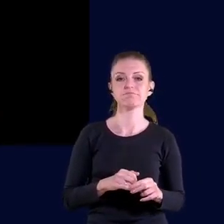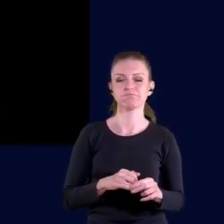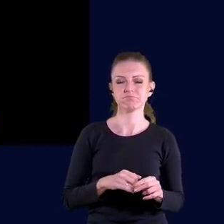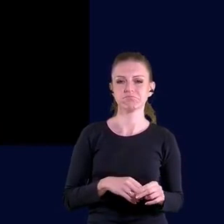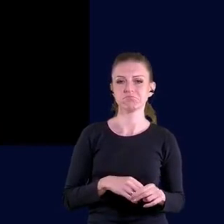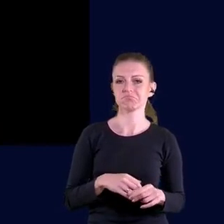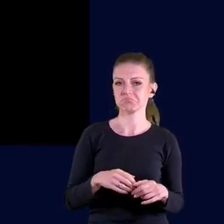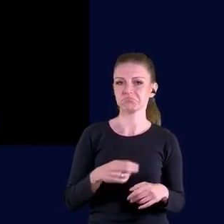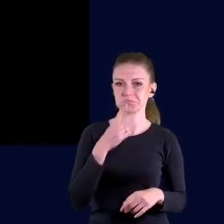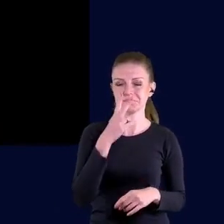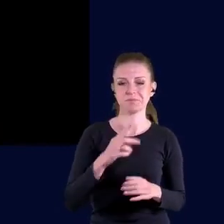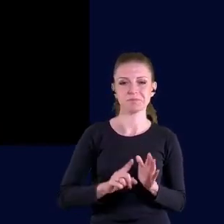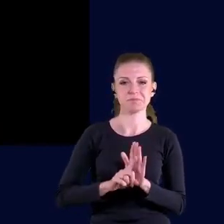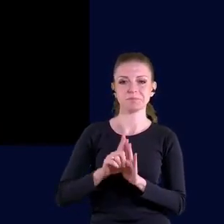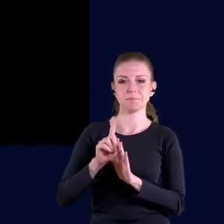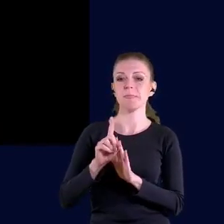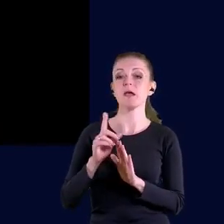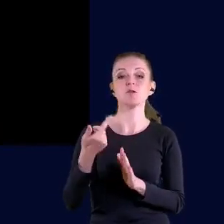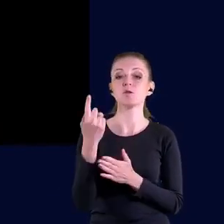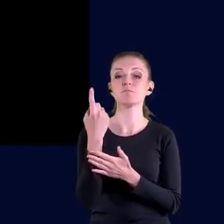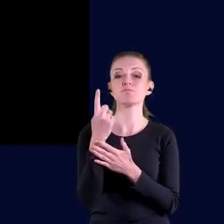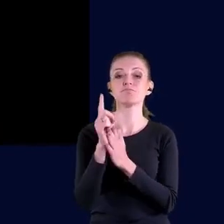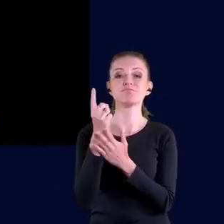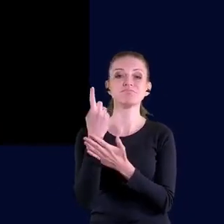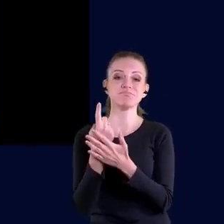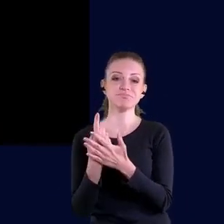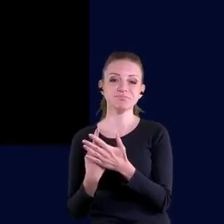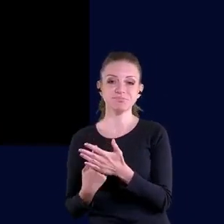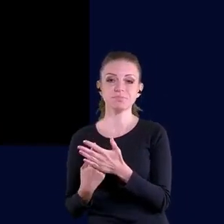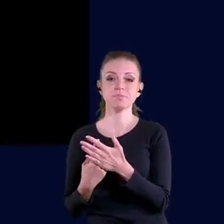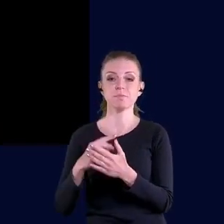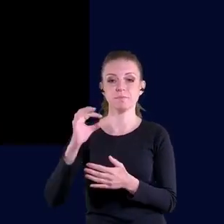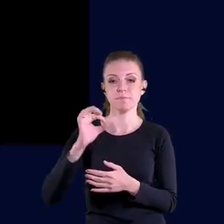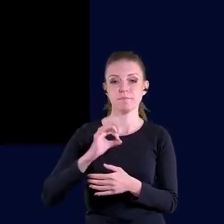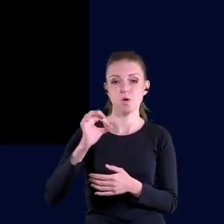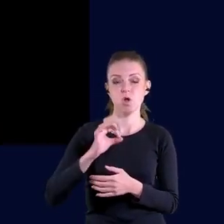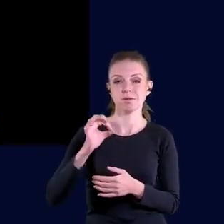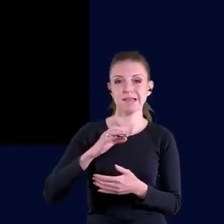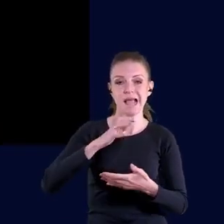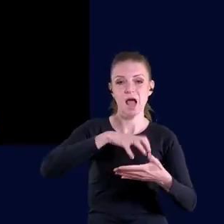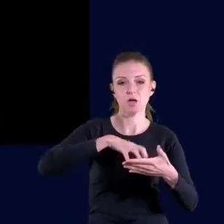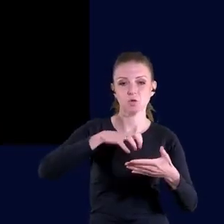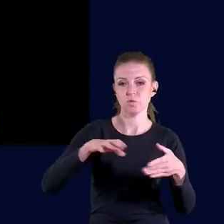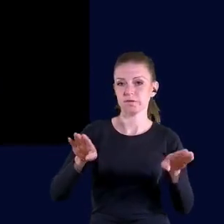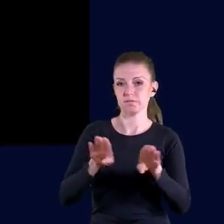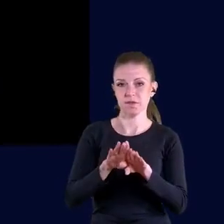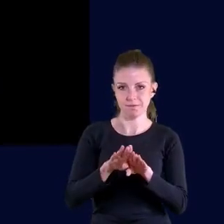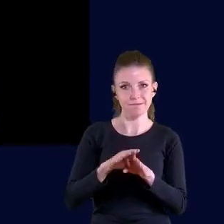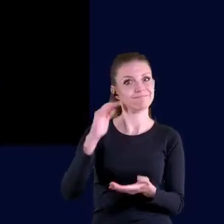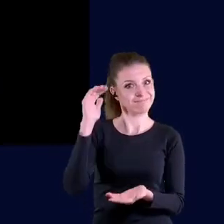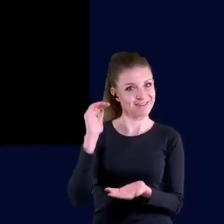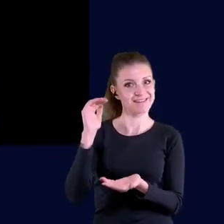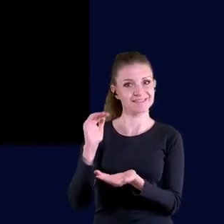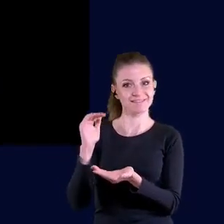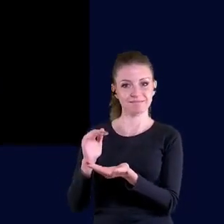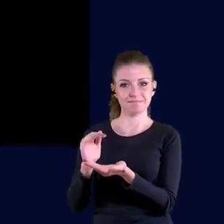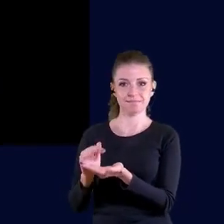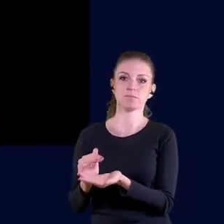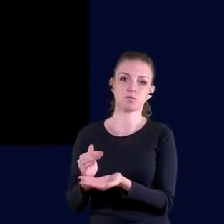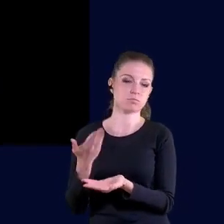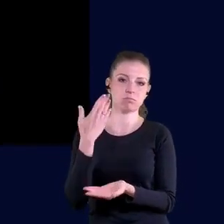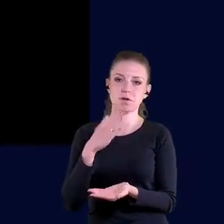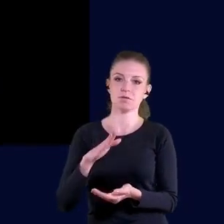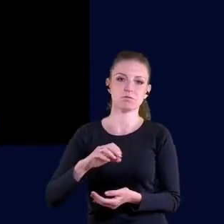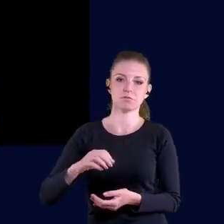zdecydowanie zmniejsza się tym samym procent artykułów zamkniętym dostępie co jest też